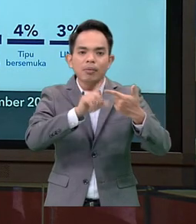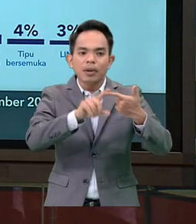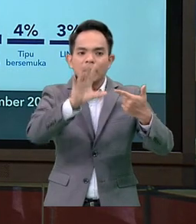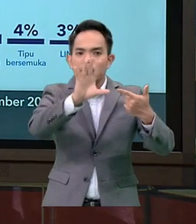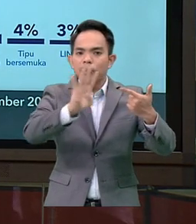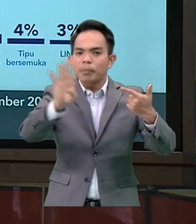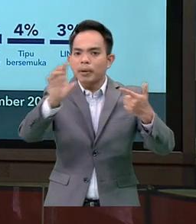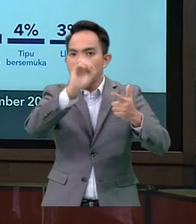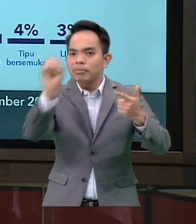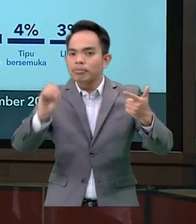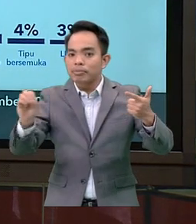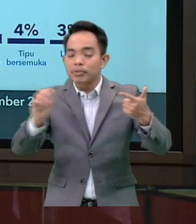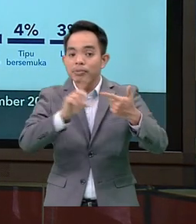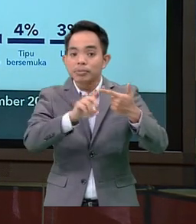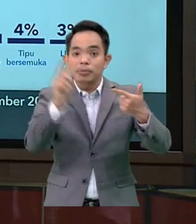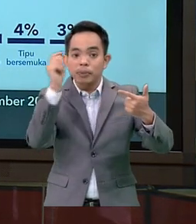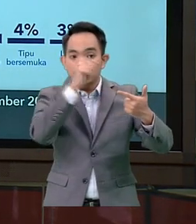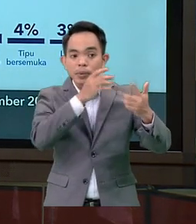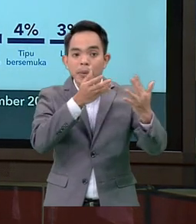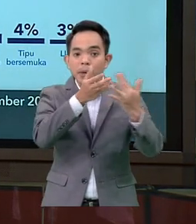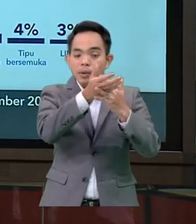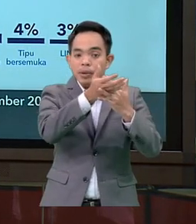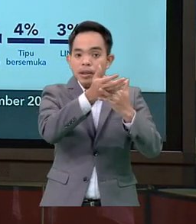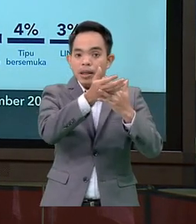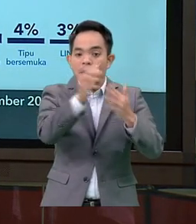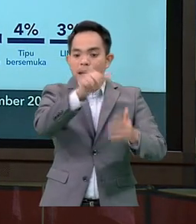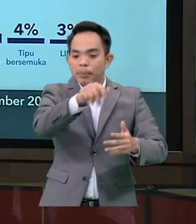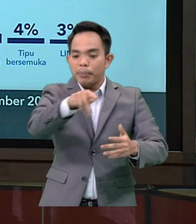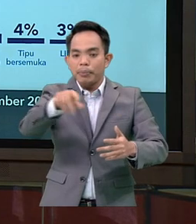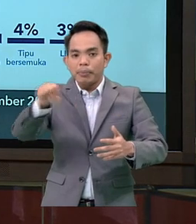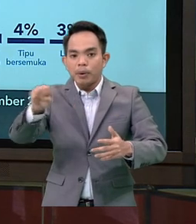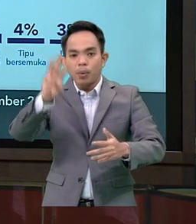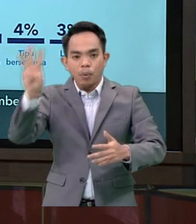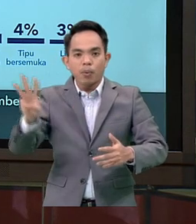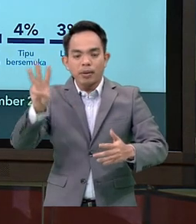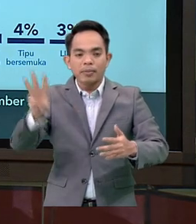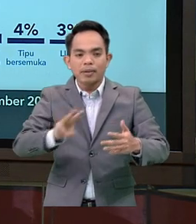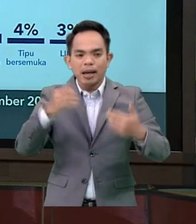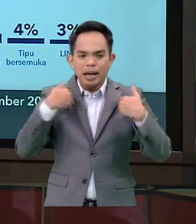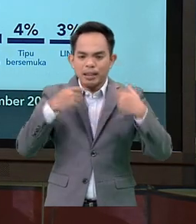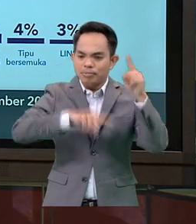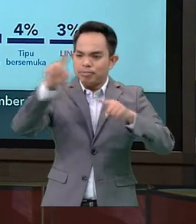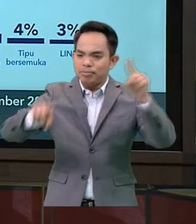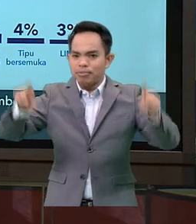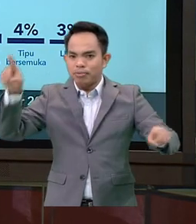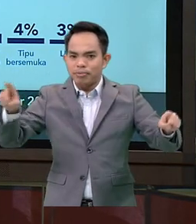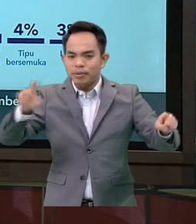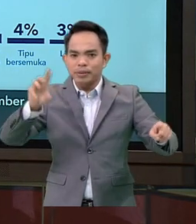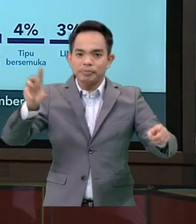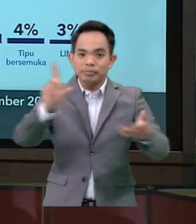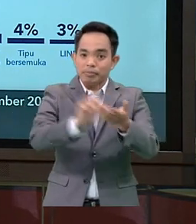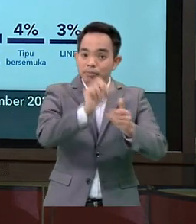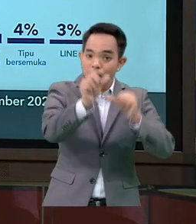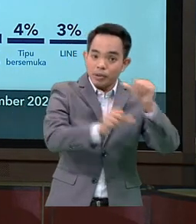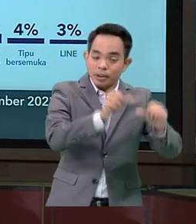54% merupakan penipuan Melalui aplikasi WhatsApp dan pastinya ada juga platform-platform lain seperti mana Facebook